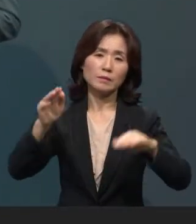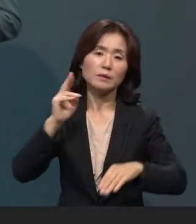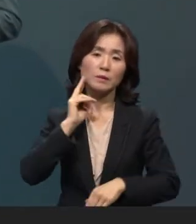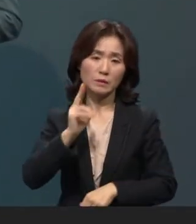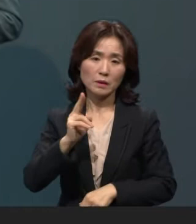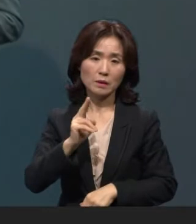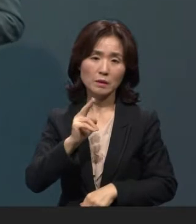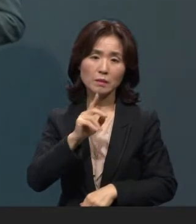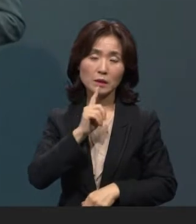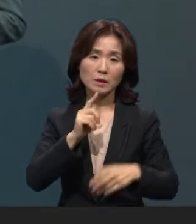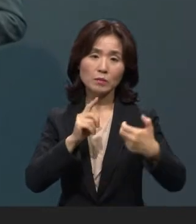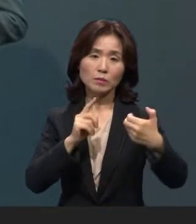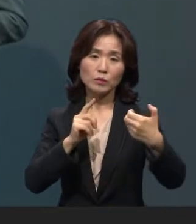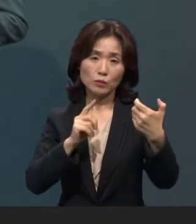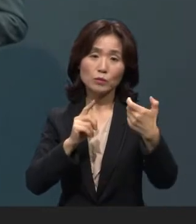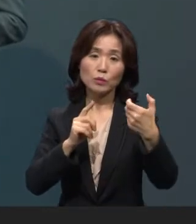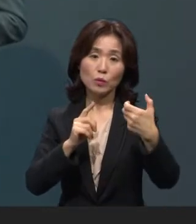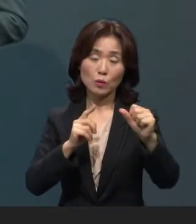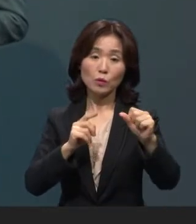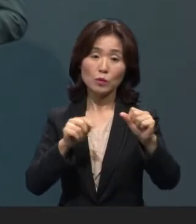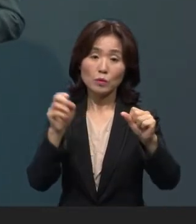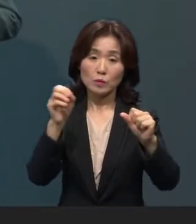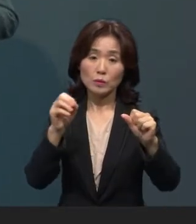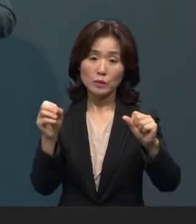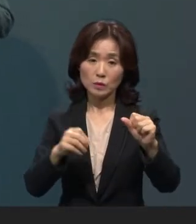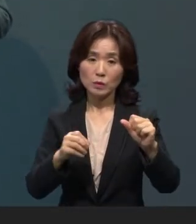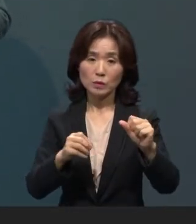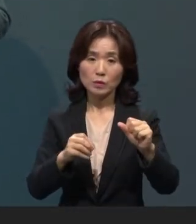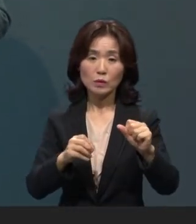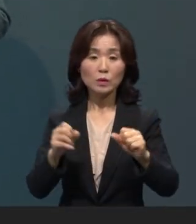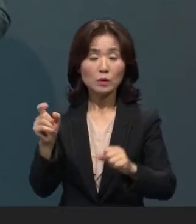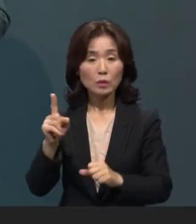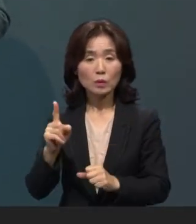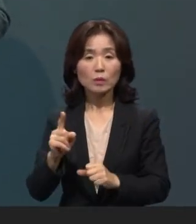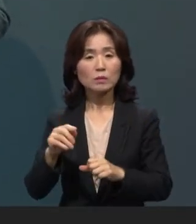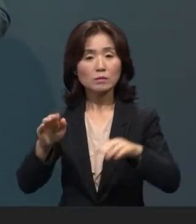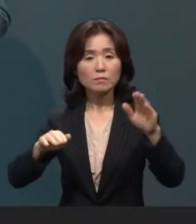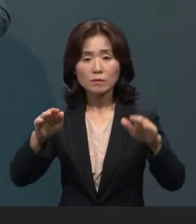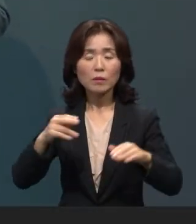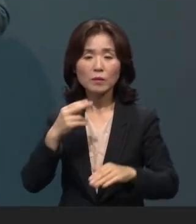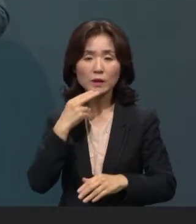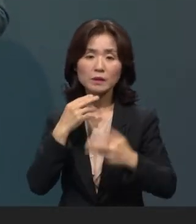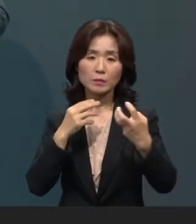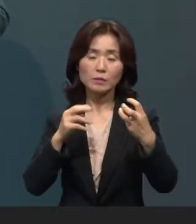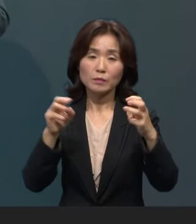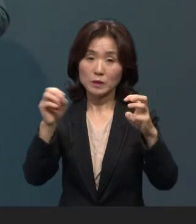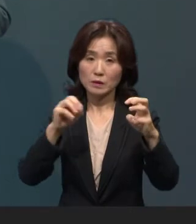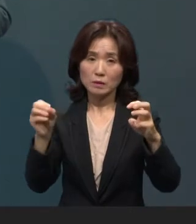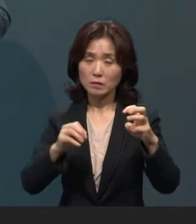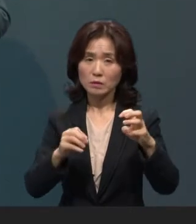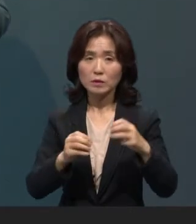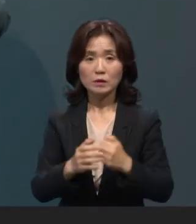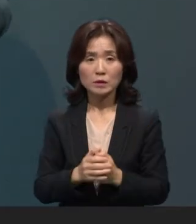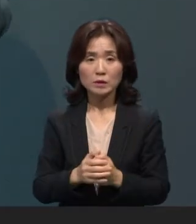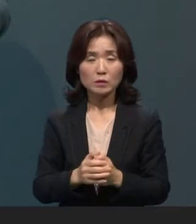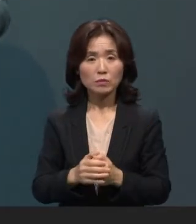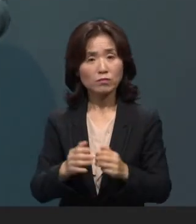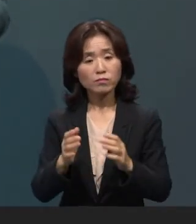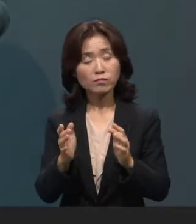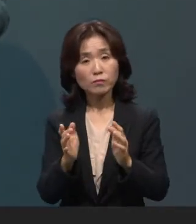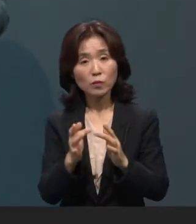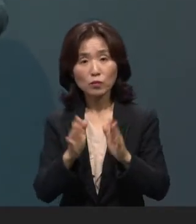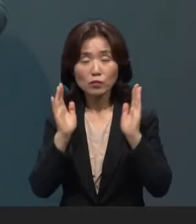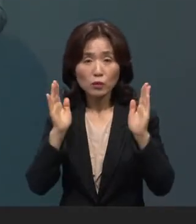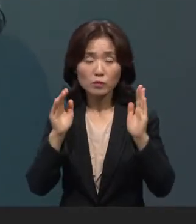원격 수업이 더 나았다 는 응답은 3.5% 에 불과했습니다 교육당국이 원격 수업에서 가장